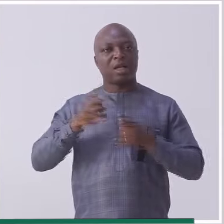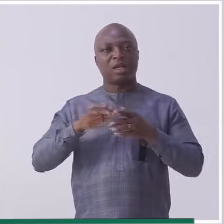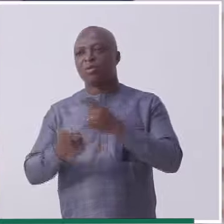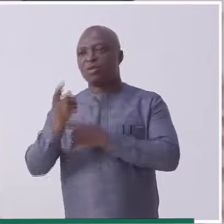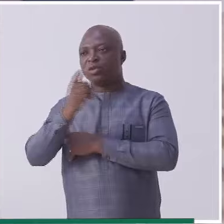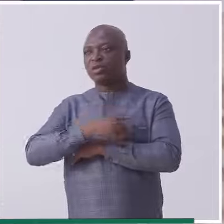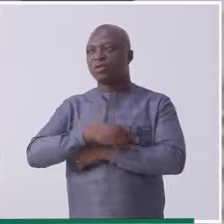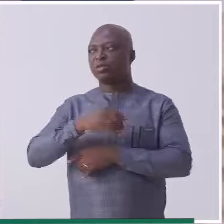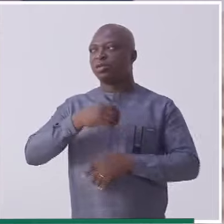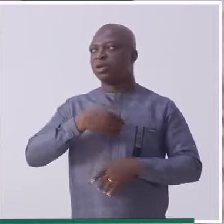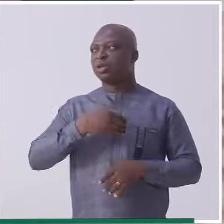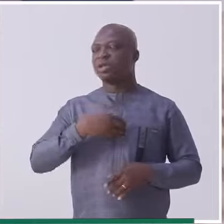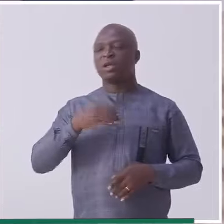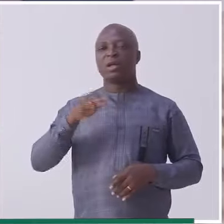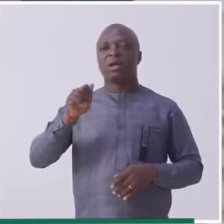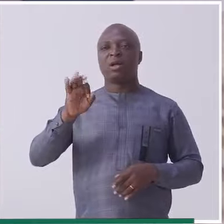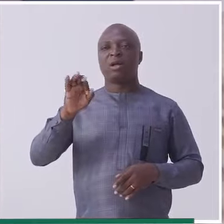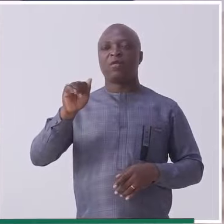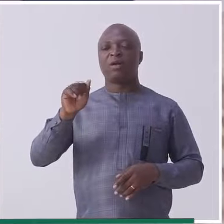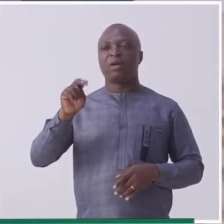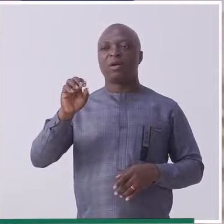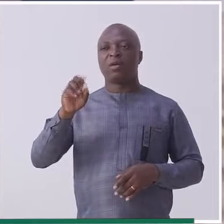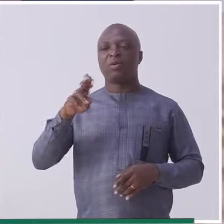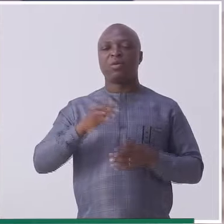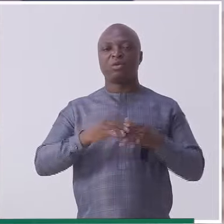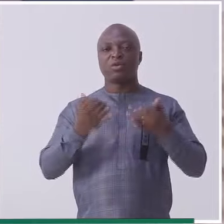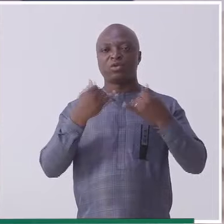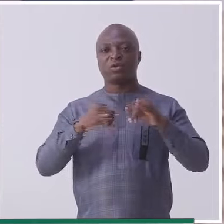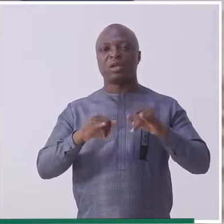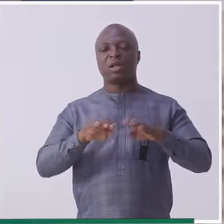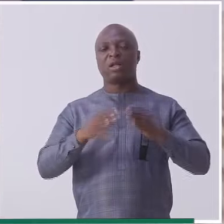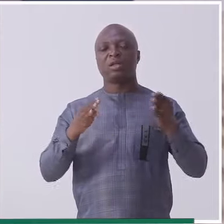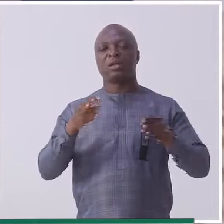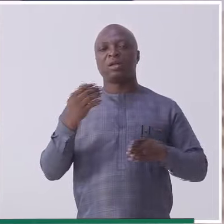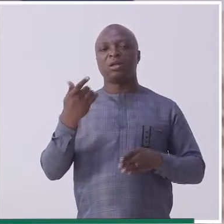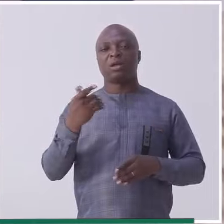élection. Thierry Afonkwe du journal en ligne Gapola.